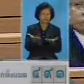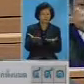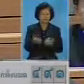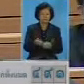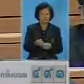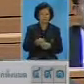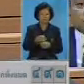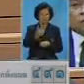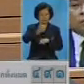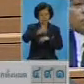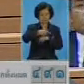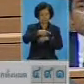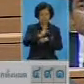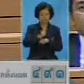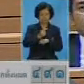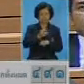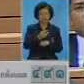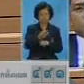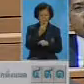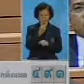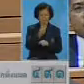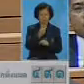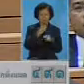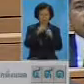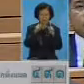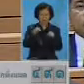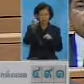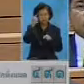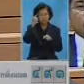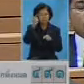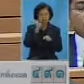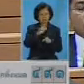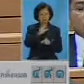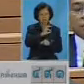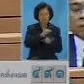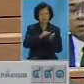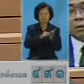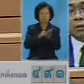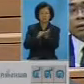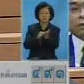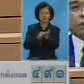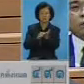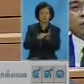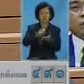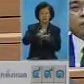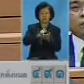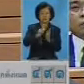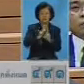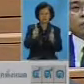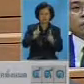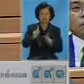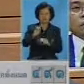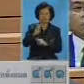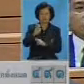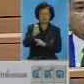พครับนี่จะเห็นว่ากรอบความคิดที่สมาชิกได้นำเสนอเพื่อให้ตั้งกรรมาธิการวิสามัญเพื่อมาศึก